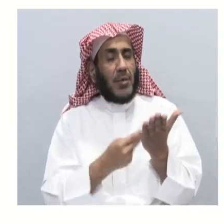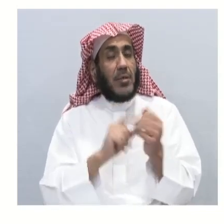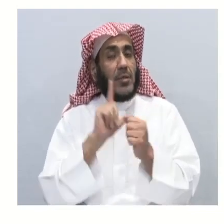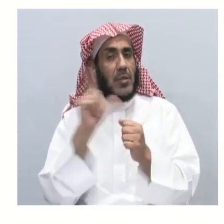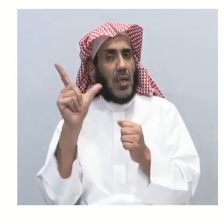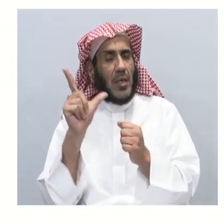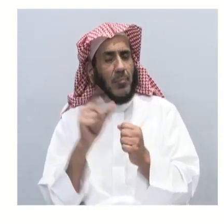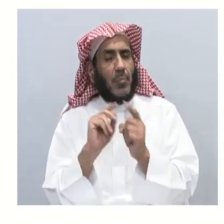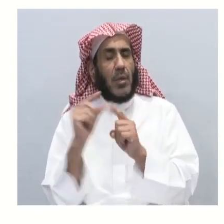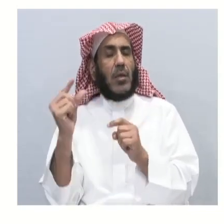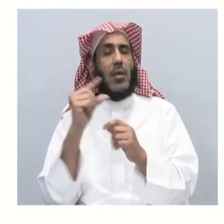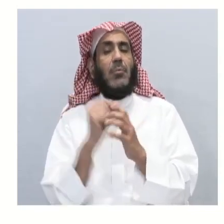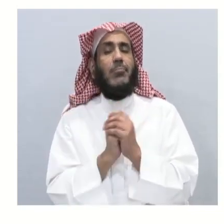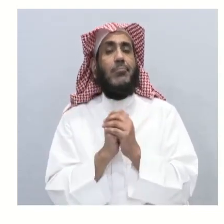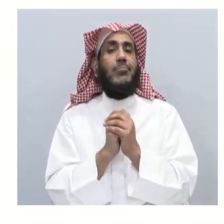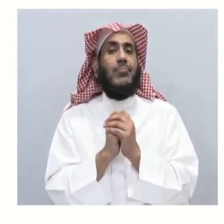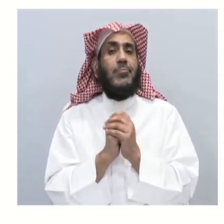الصحيحة لهذه الكلمة.